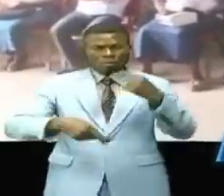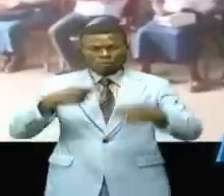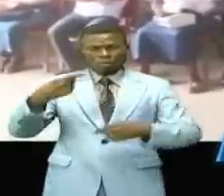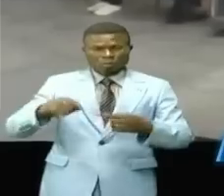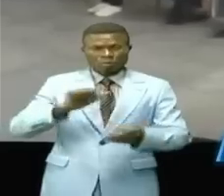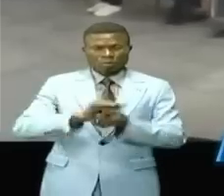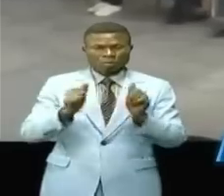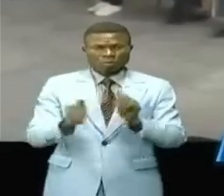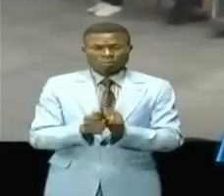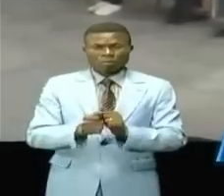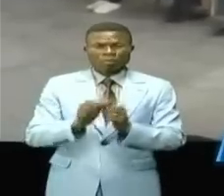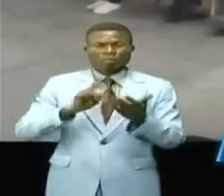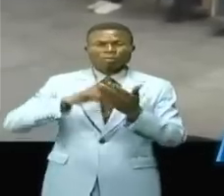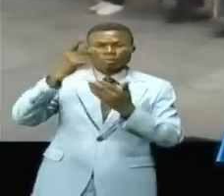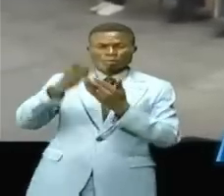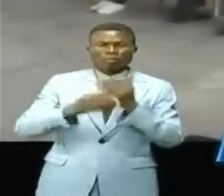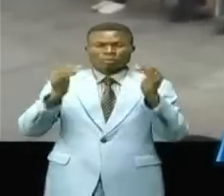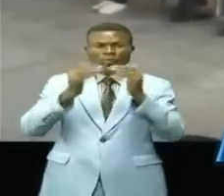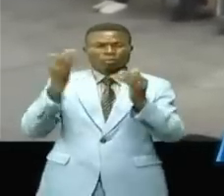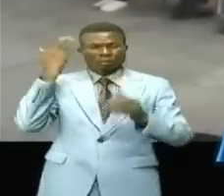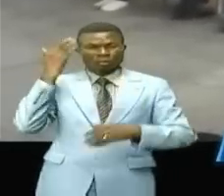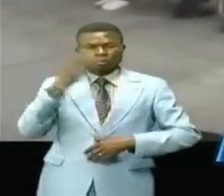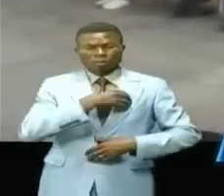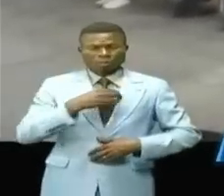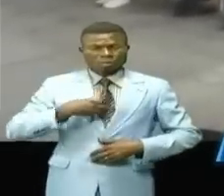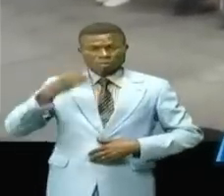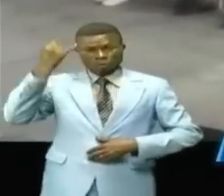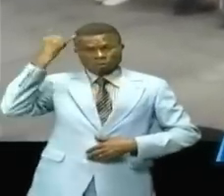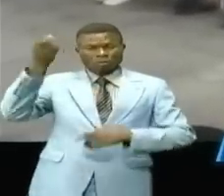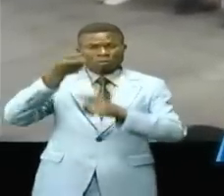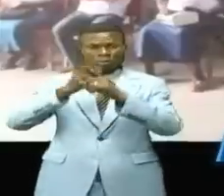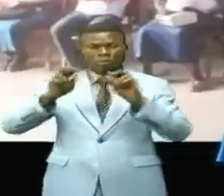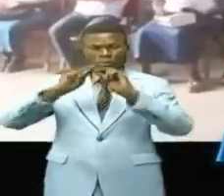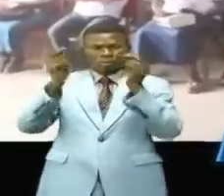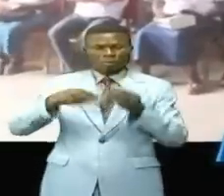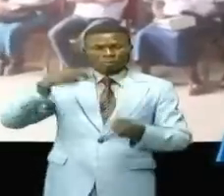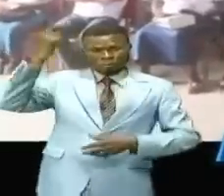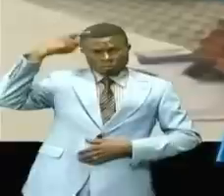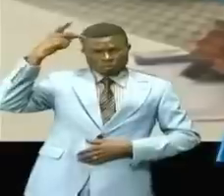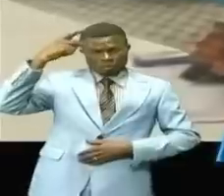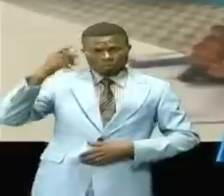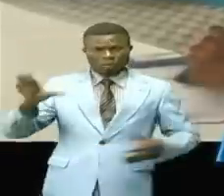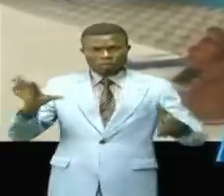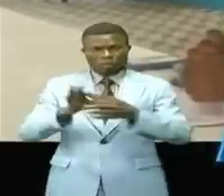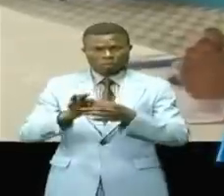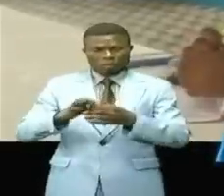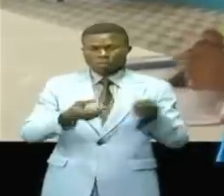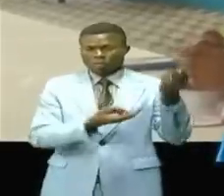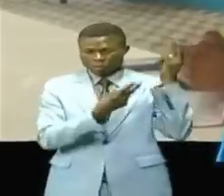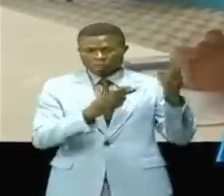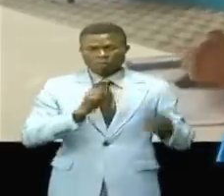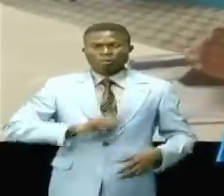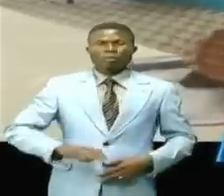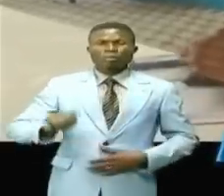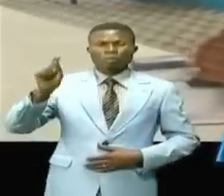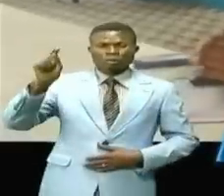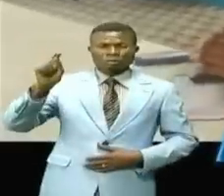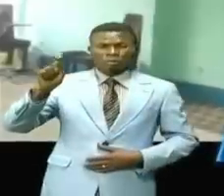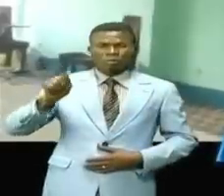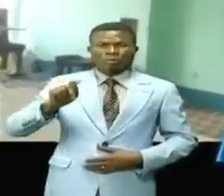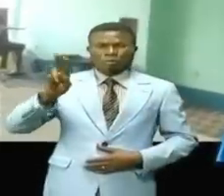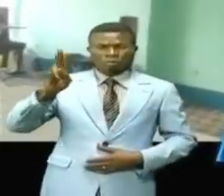le bilan de la parité. Une initiative du parti politique Union pour les valeurs tshisekédistes